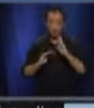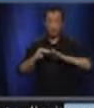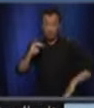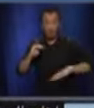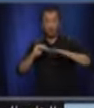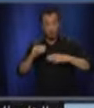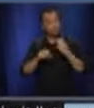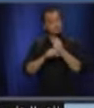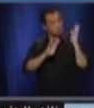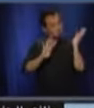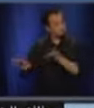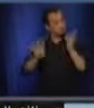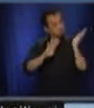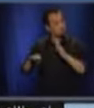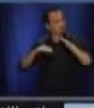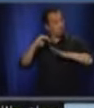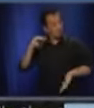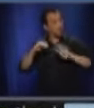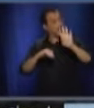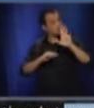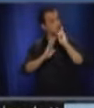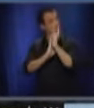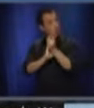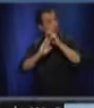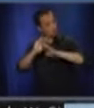notamment dans la région de Québec.